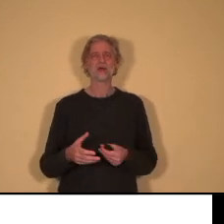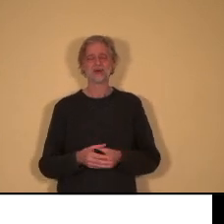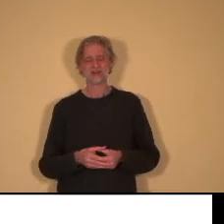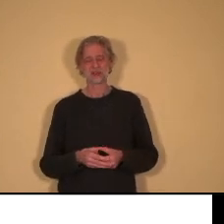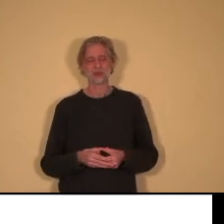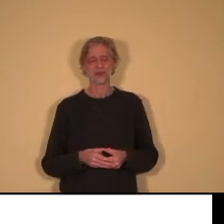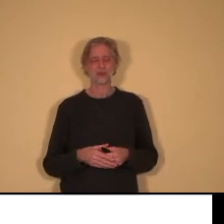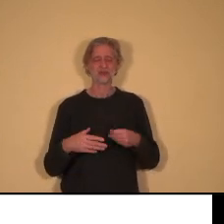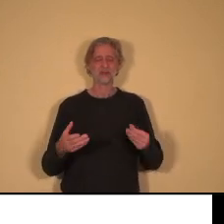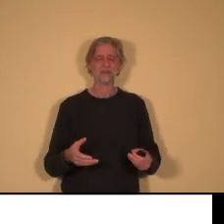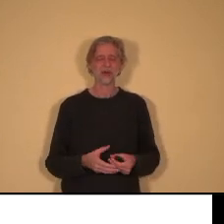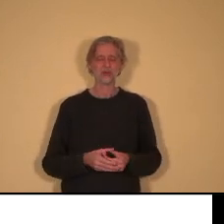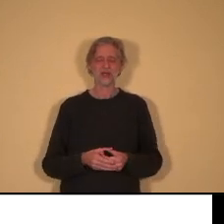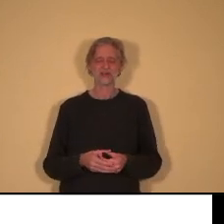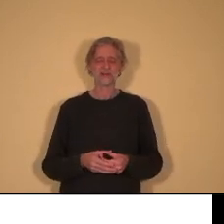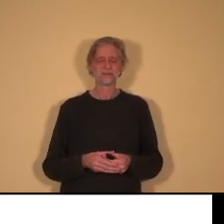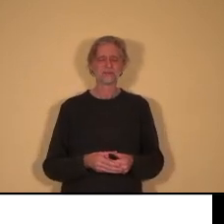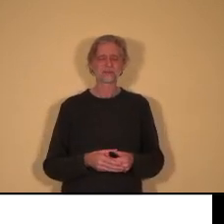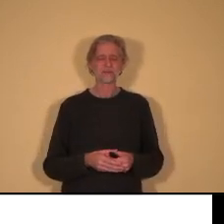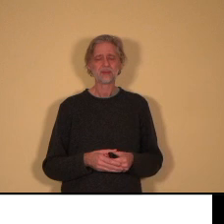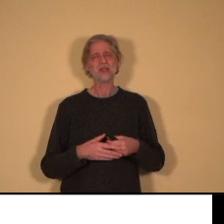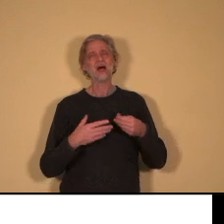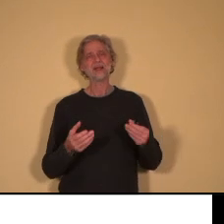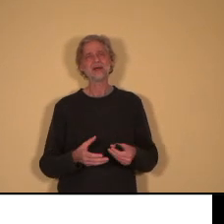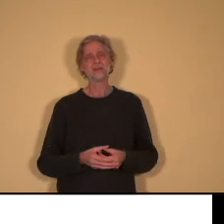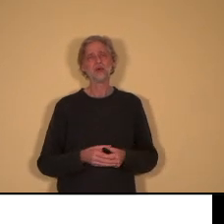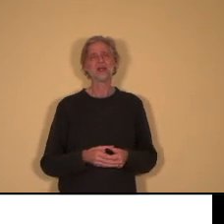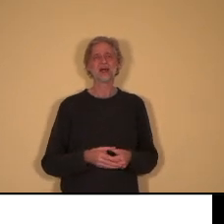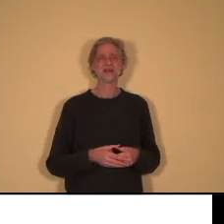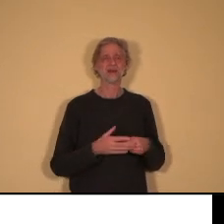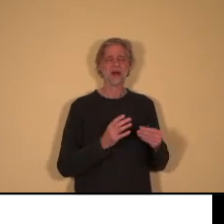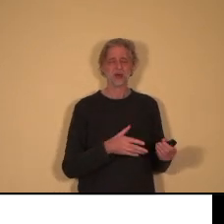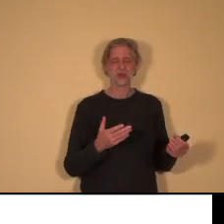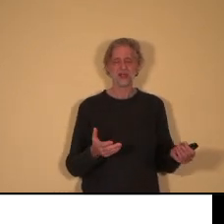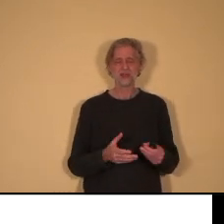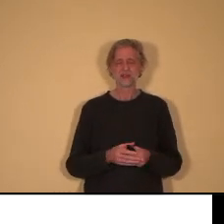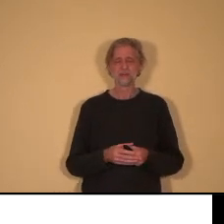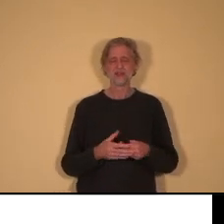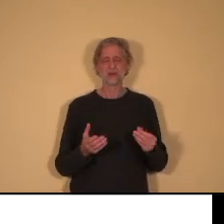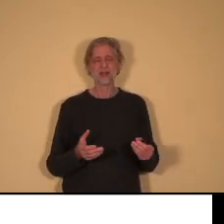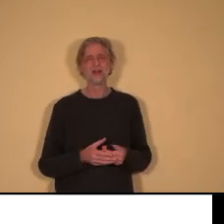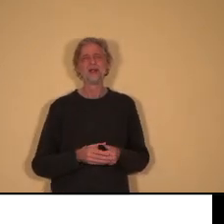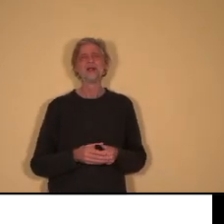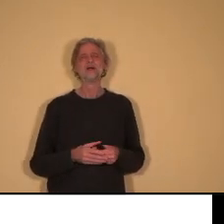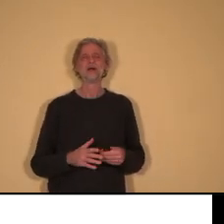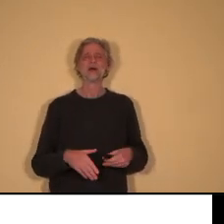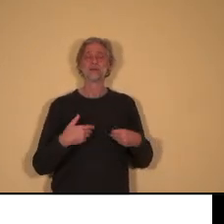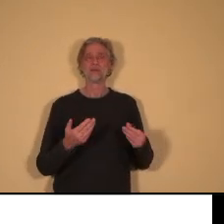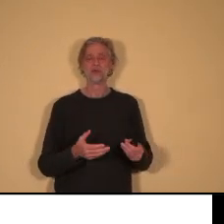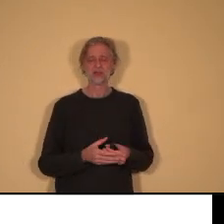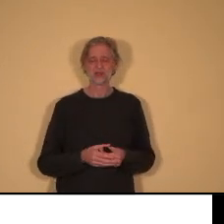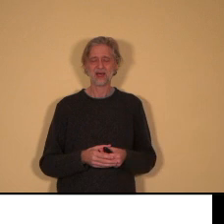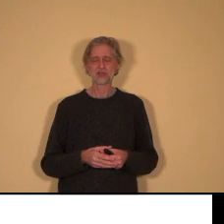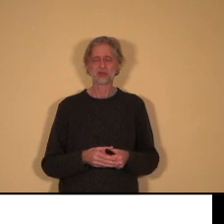Methan oder Wasserstoff. Und das nennt man Power to Gas. Andere Möglichkeiten sind Power to Liquid. P2L, da macht